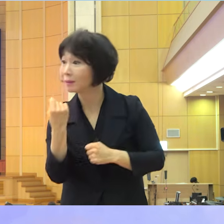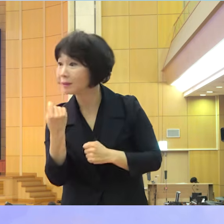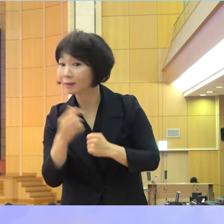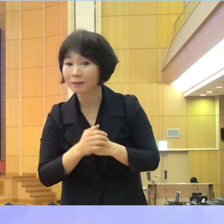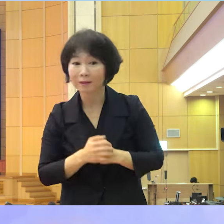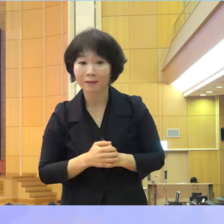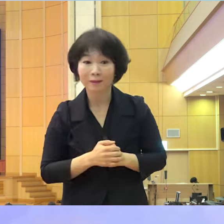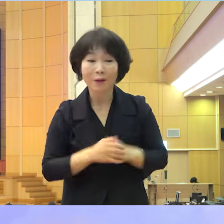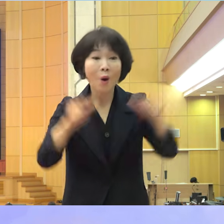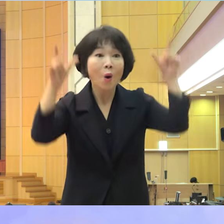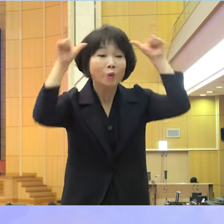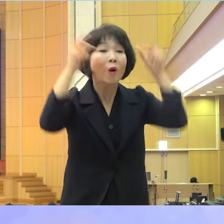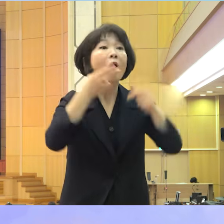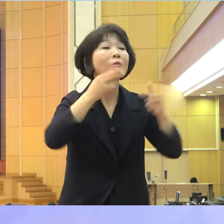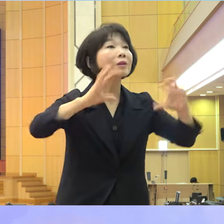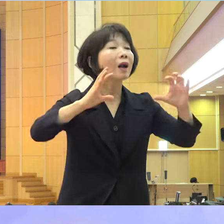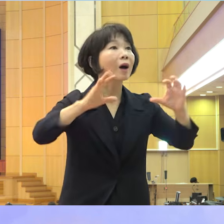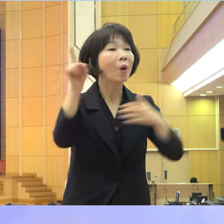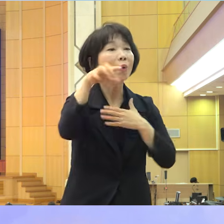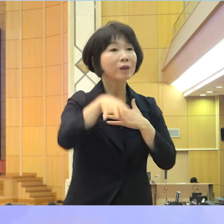소 없는 나라,